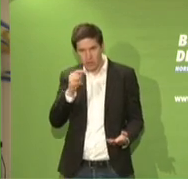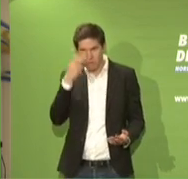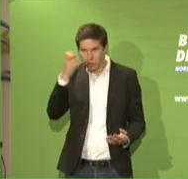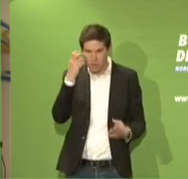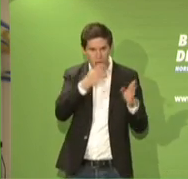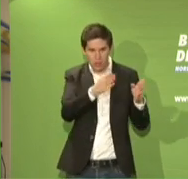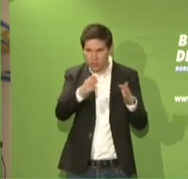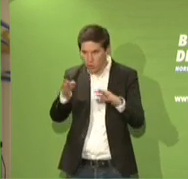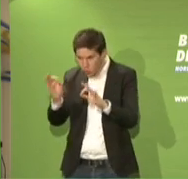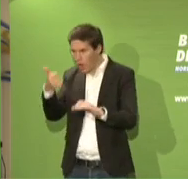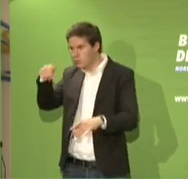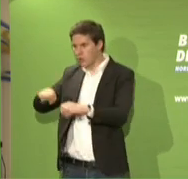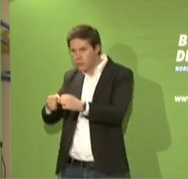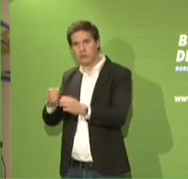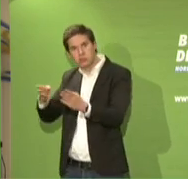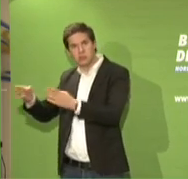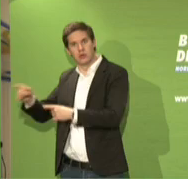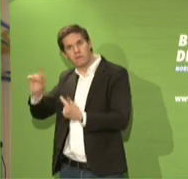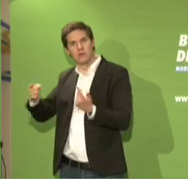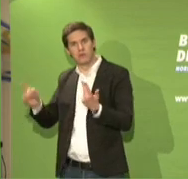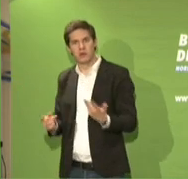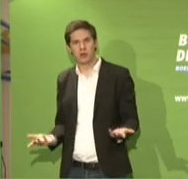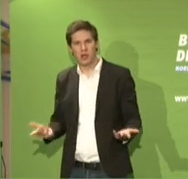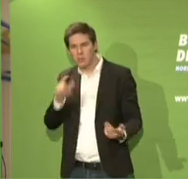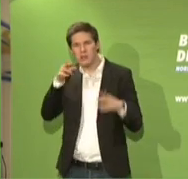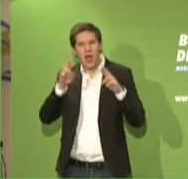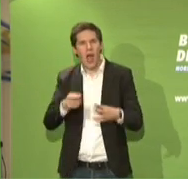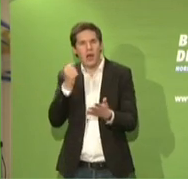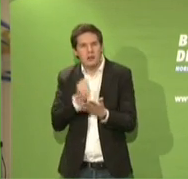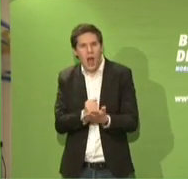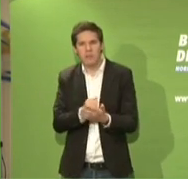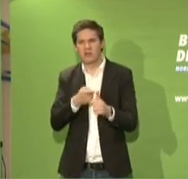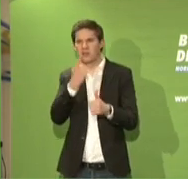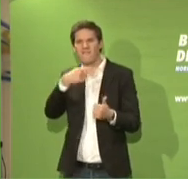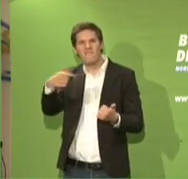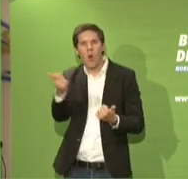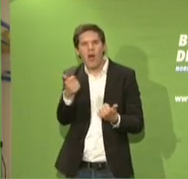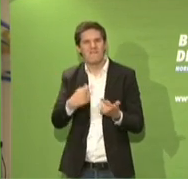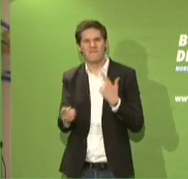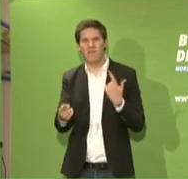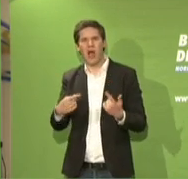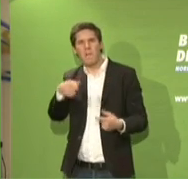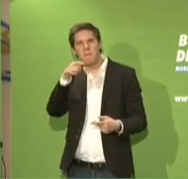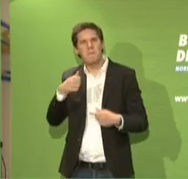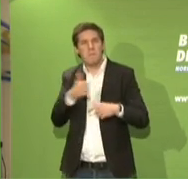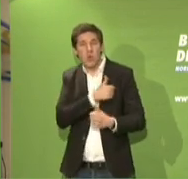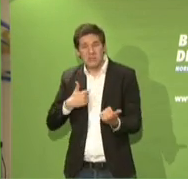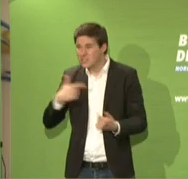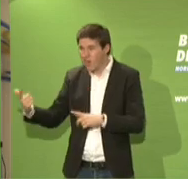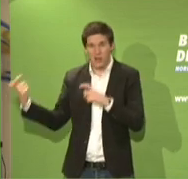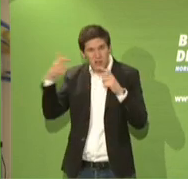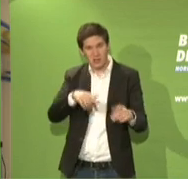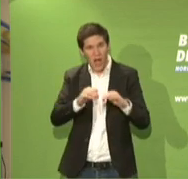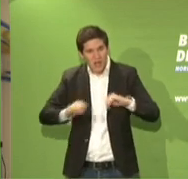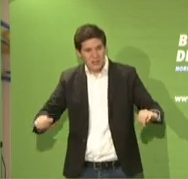Und gerade sind ganz viele Ehrenamtler, die Feuerwehr und sogar die Bundeswehr musste gerufen werden, um eben die Wegsicherung zu